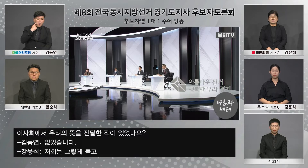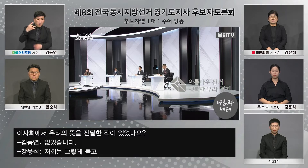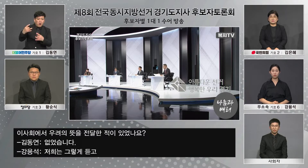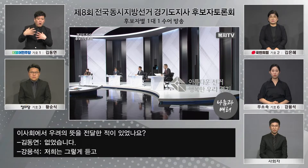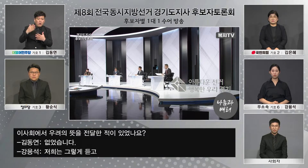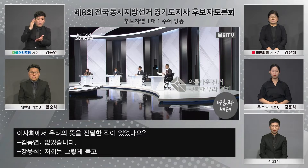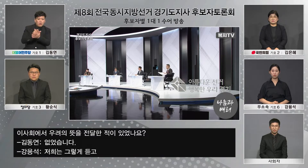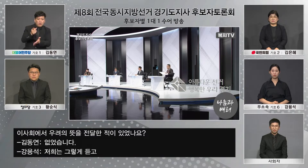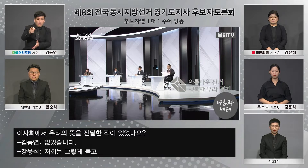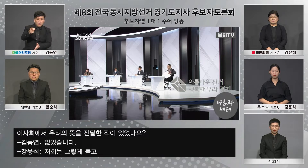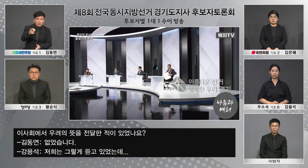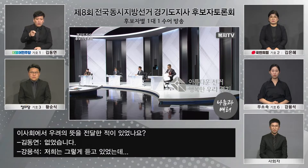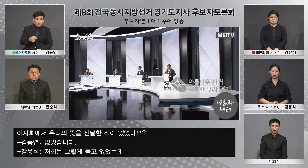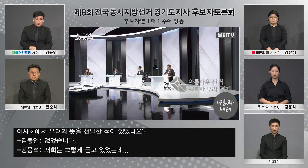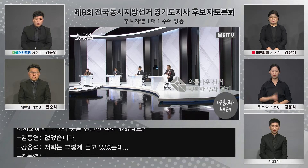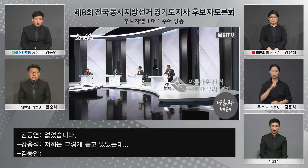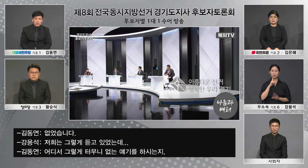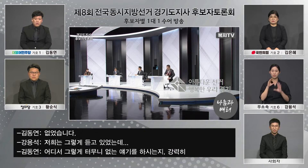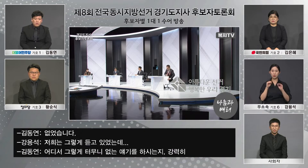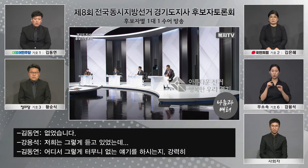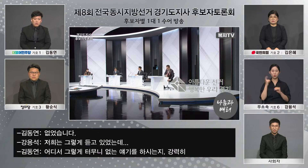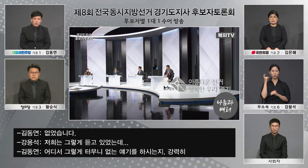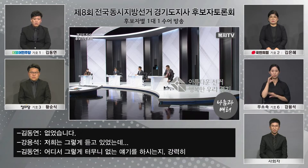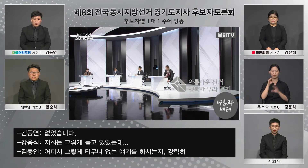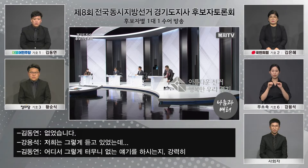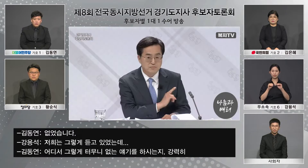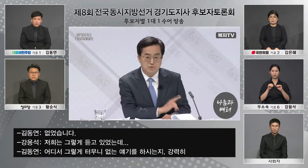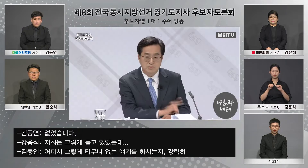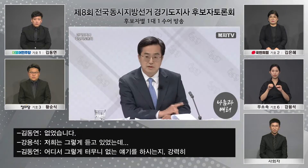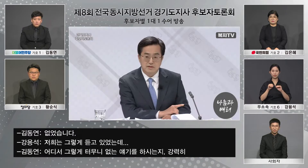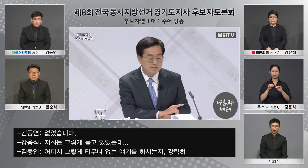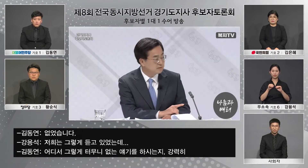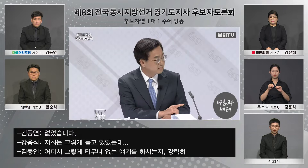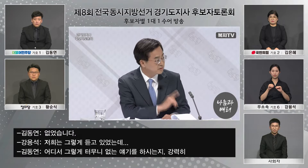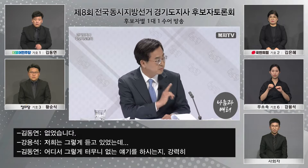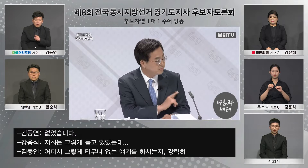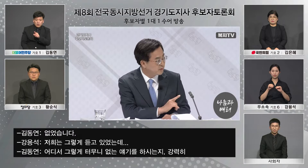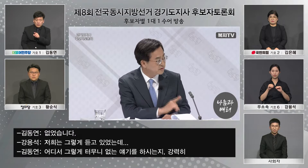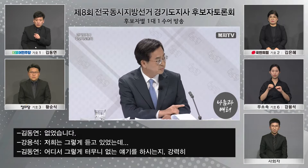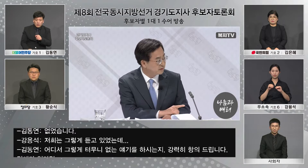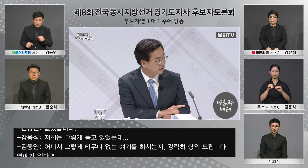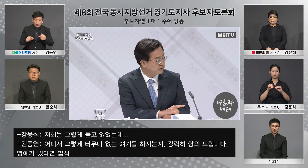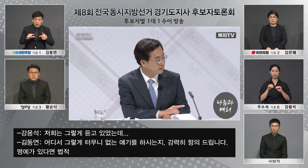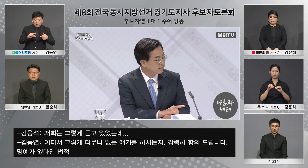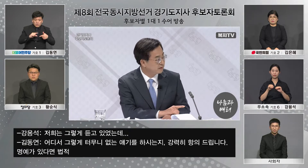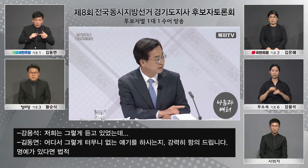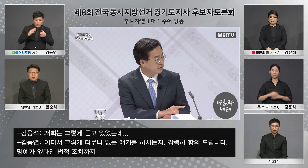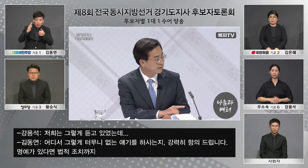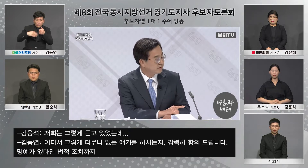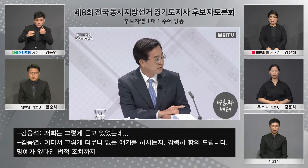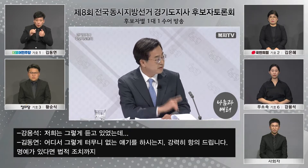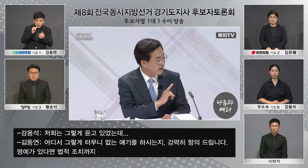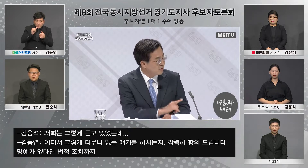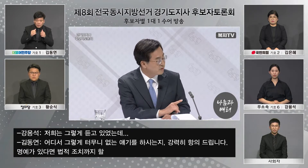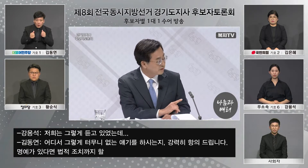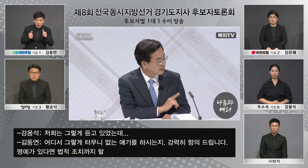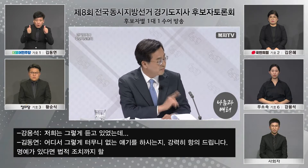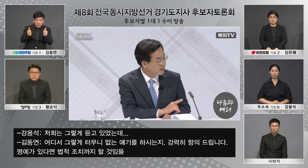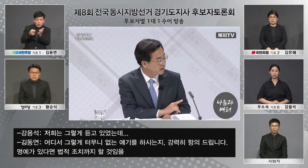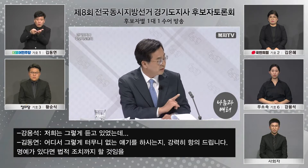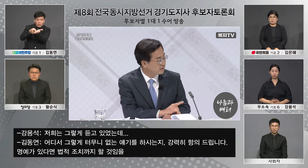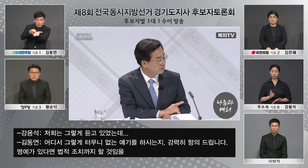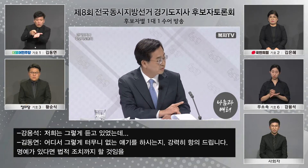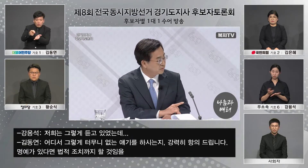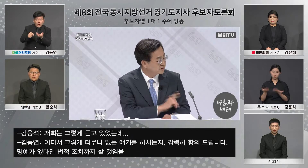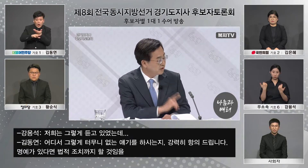강력히 항의드립니다. 만약에 하세요. 이따가 개인에 대한 명예가 있다면 법적 조치까지 할 아니, 것이면 알았어요. 분명히 말씀드립니다. 예. 법적 조치 하시죠. 아니 아무리 이렇게